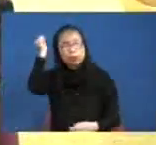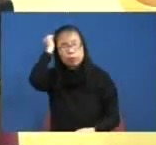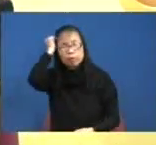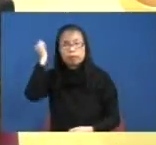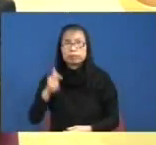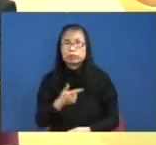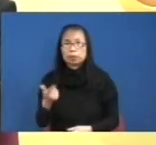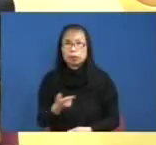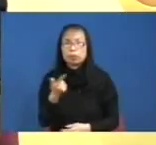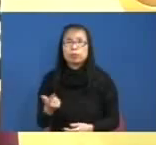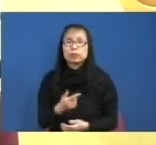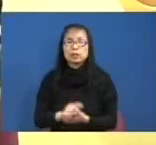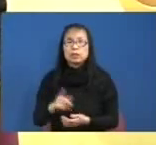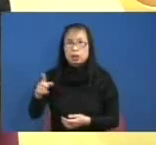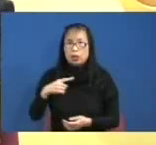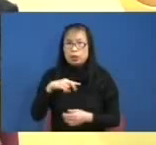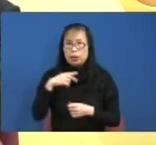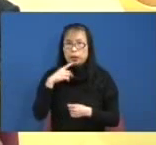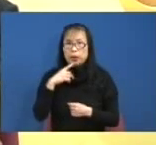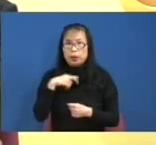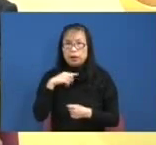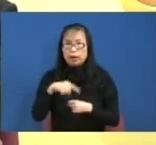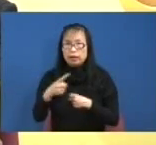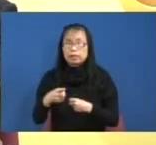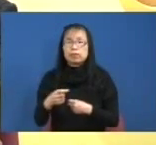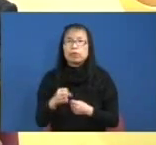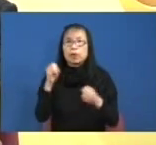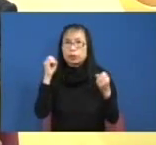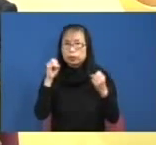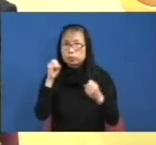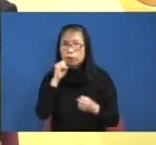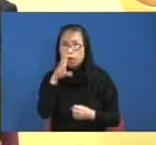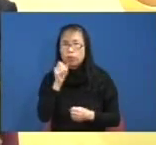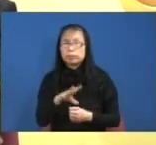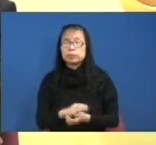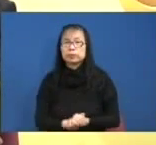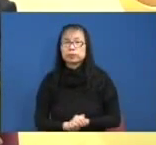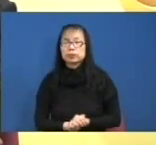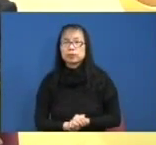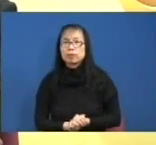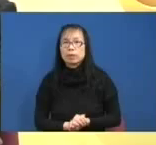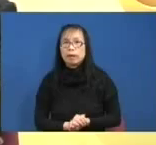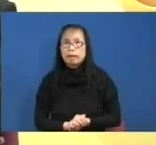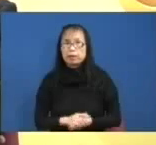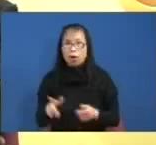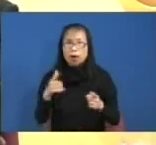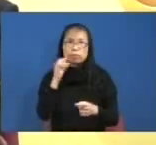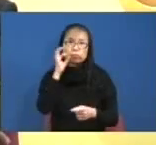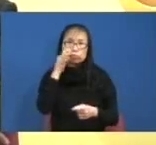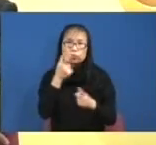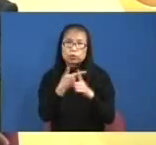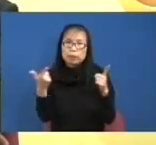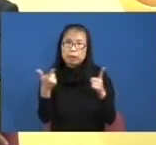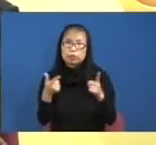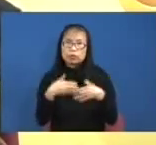係當然亦都另外一個睇法，或者另外一啲爭議就係政府係咪？就咁18歲以上就派